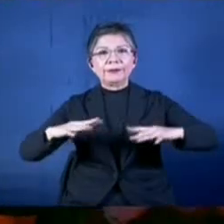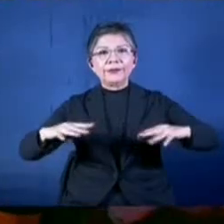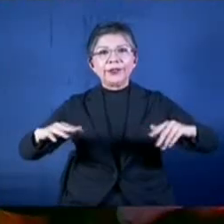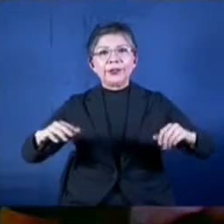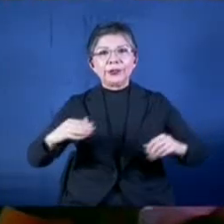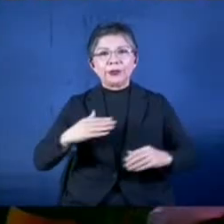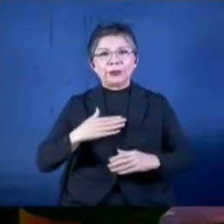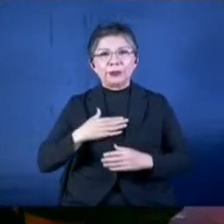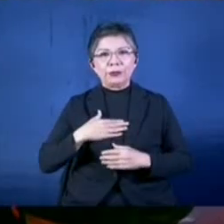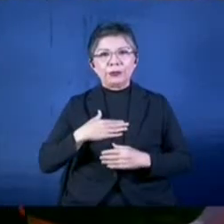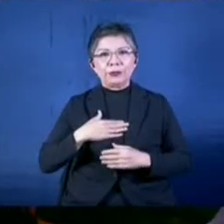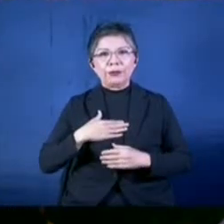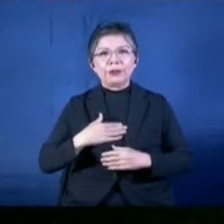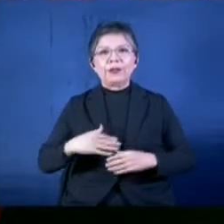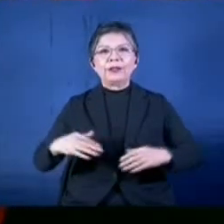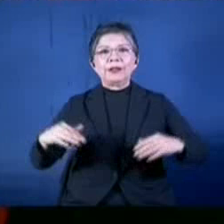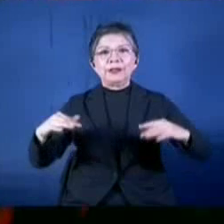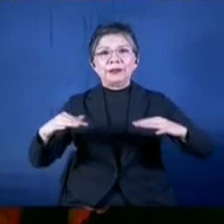tanah airku,